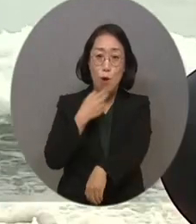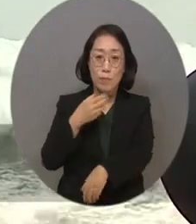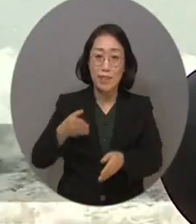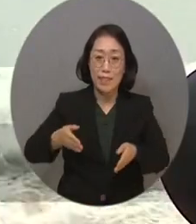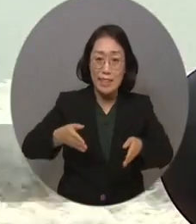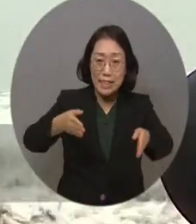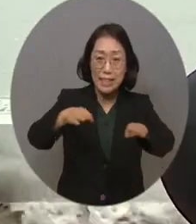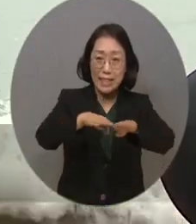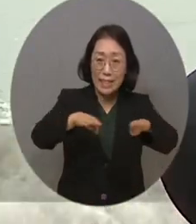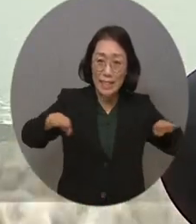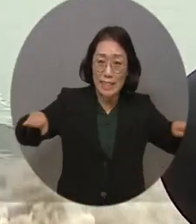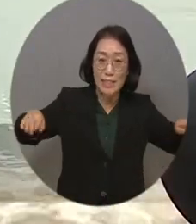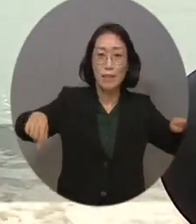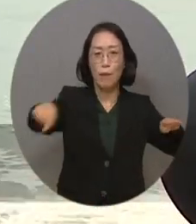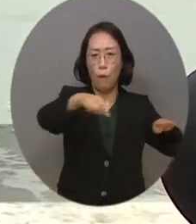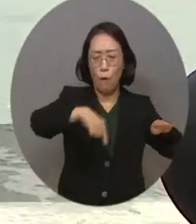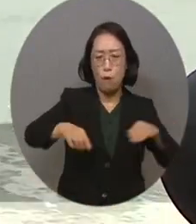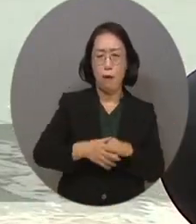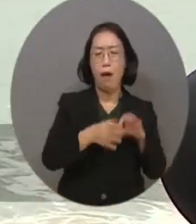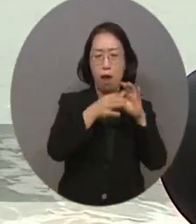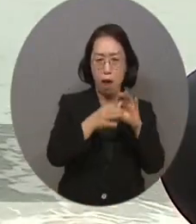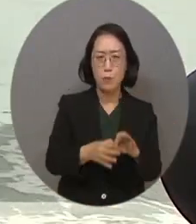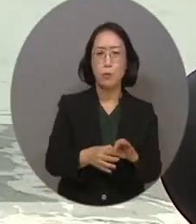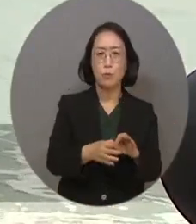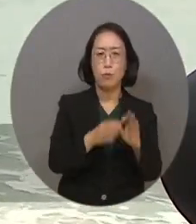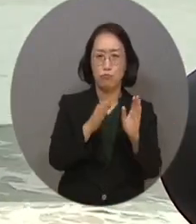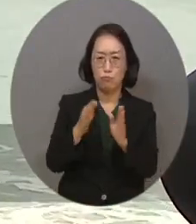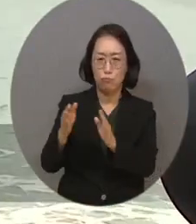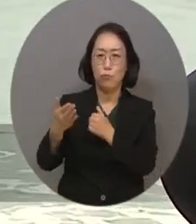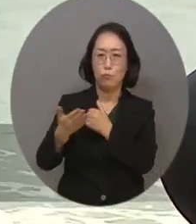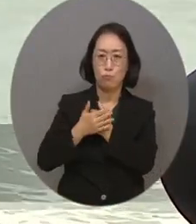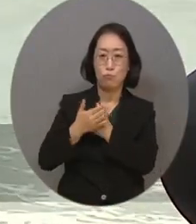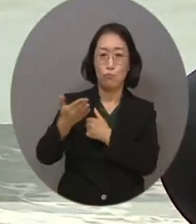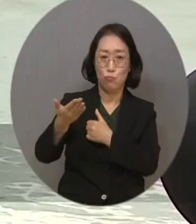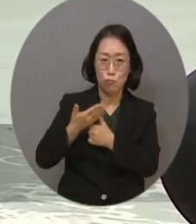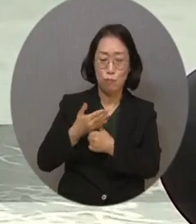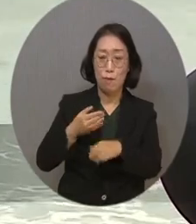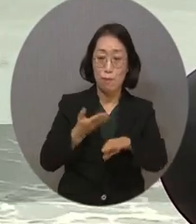길을 바닷길에 계속적으로 설치해놨으면